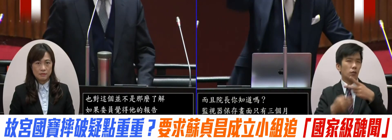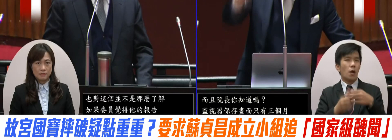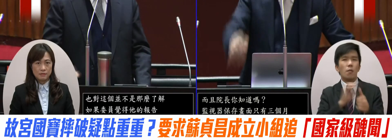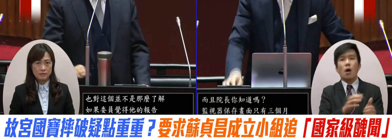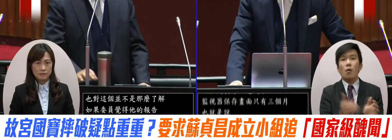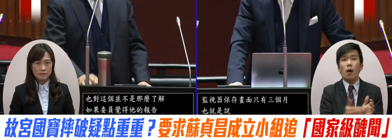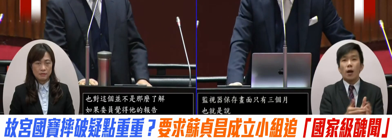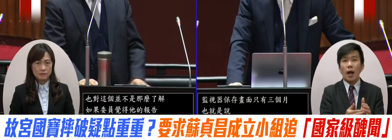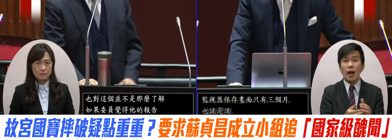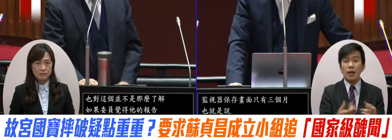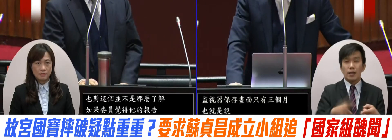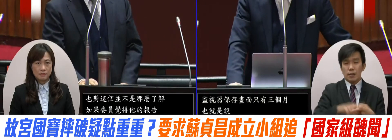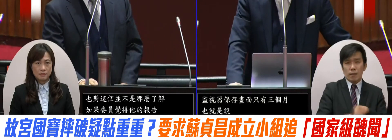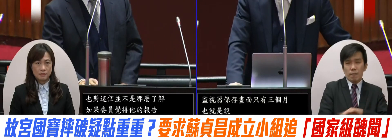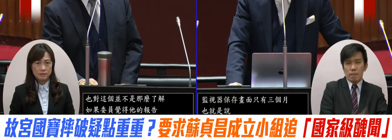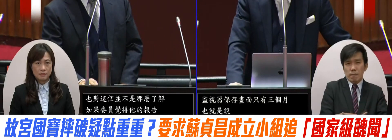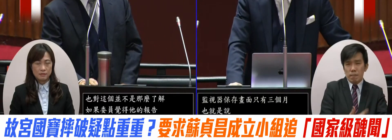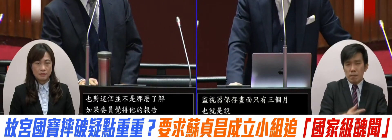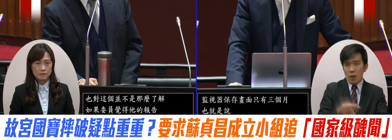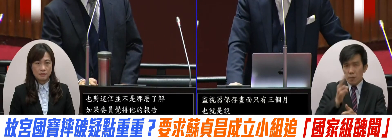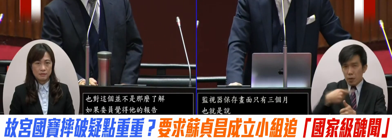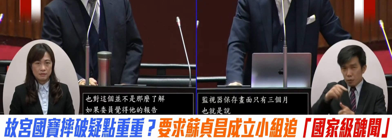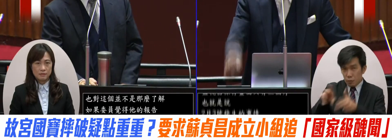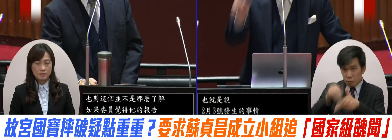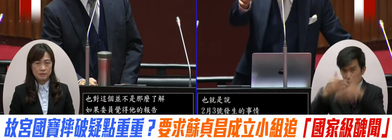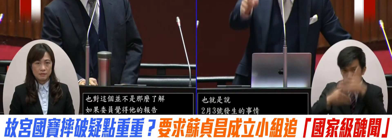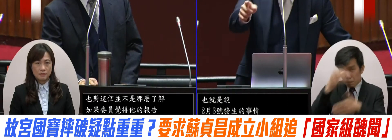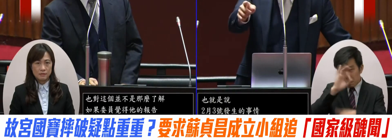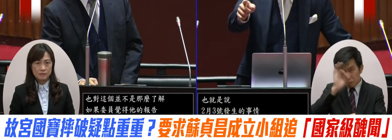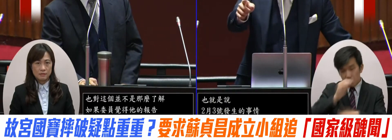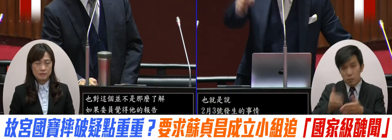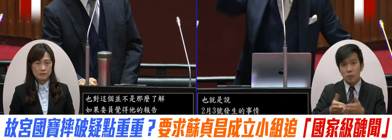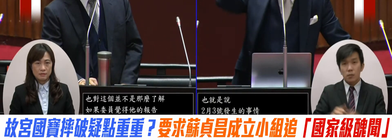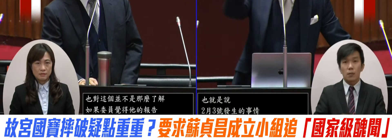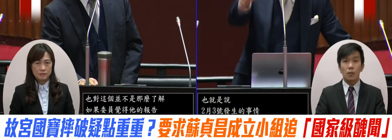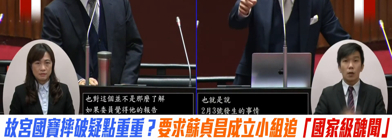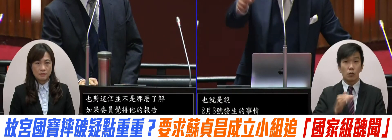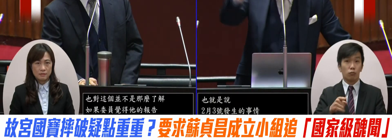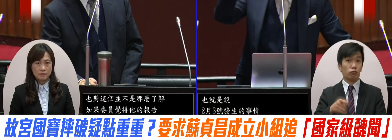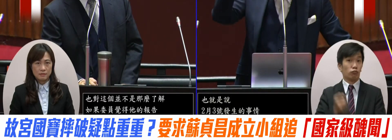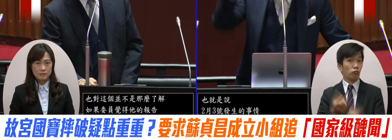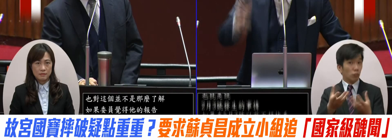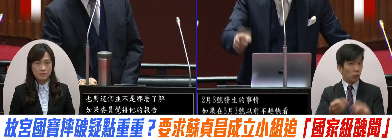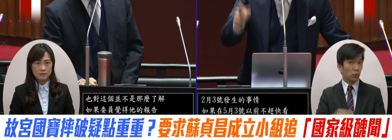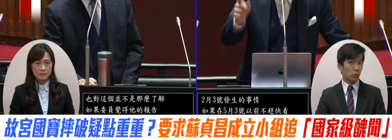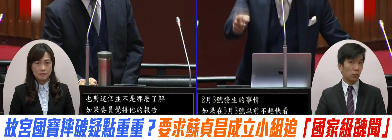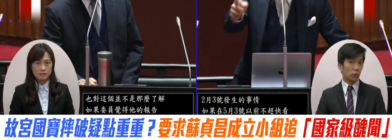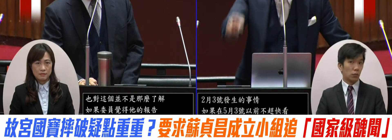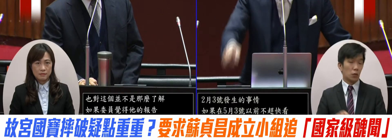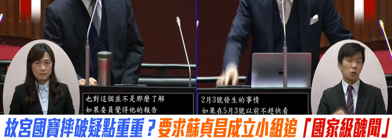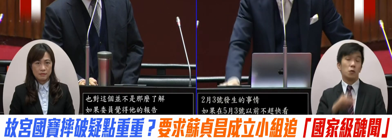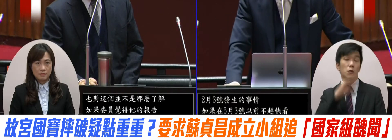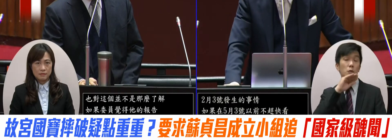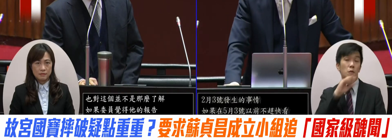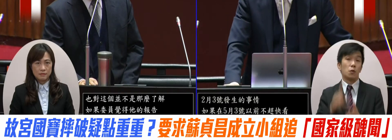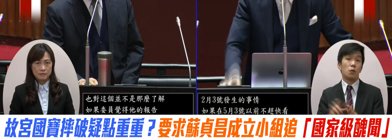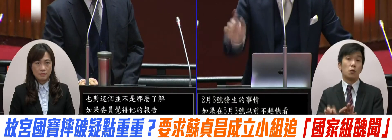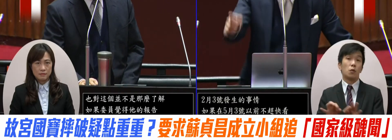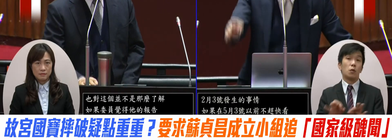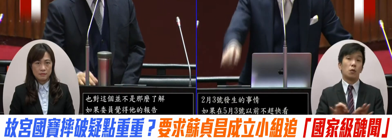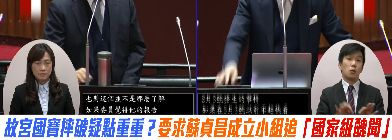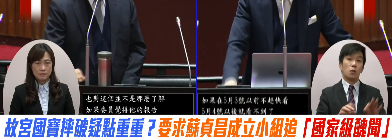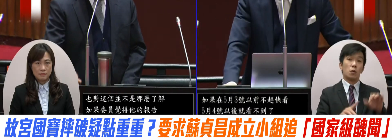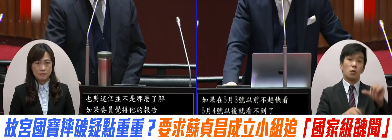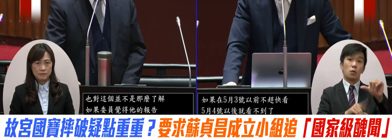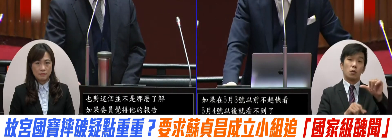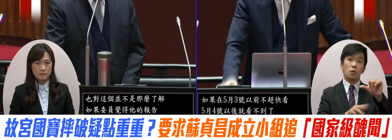该要赶快去调录影画面啊。可是不是，他第一个动作等到了5月31号他才